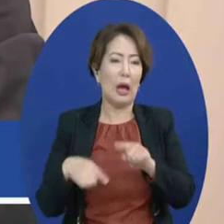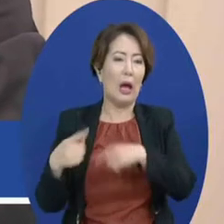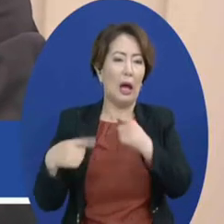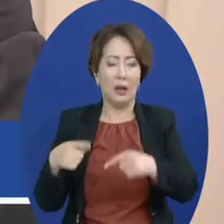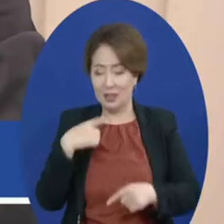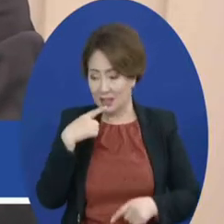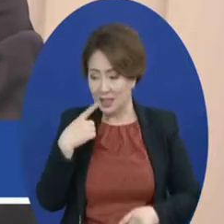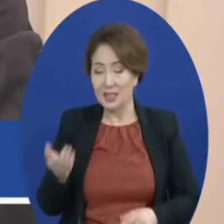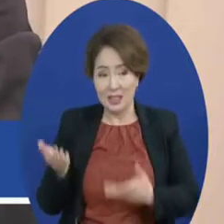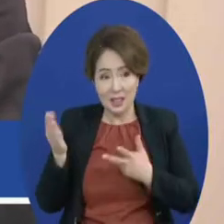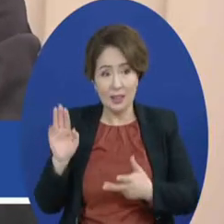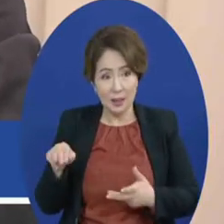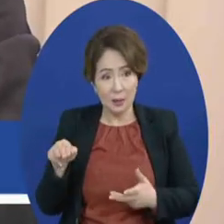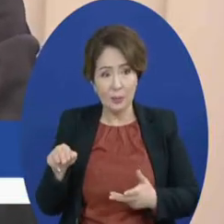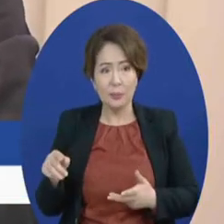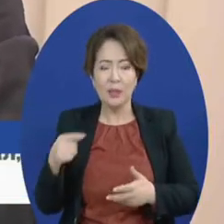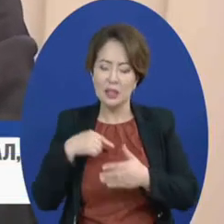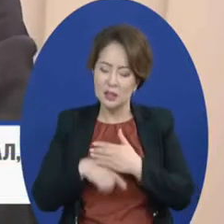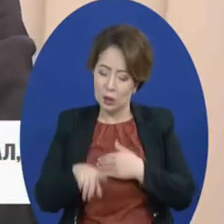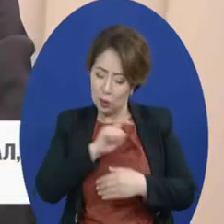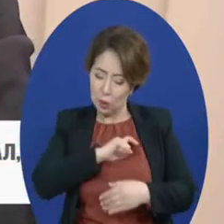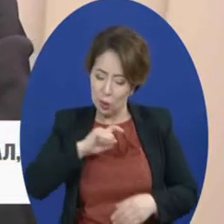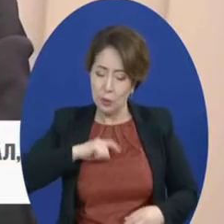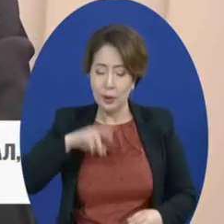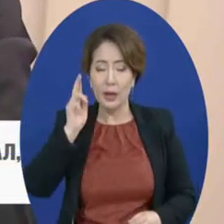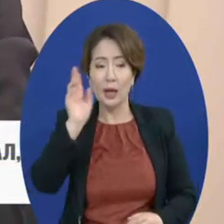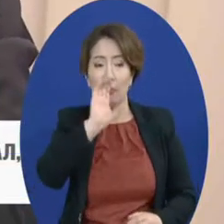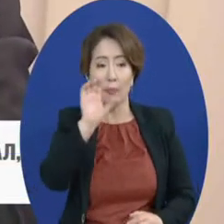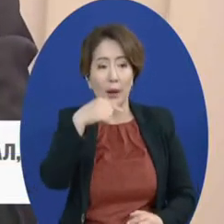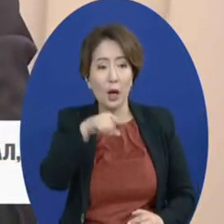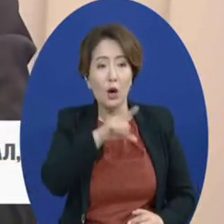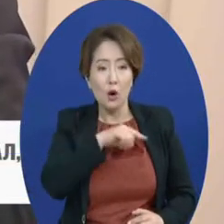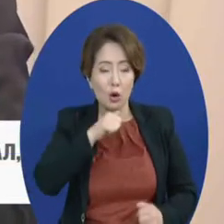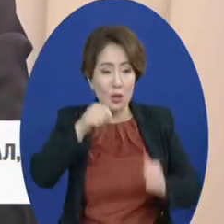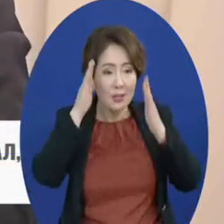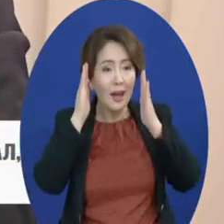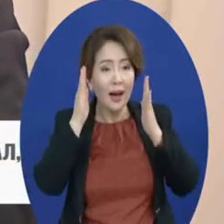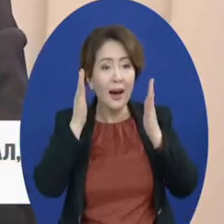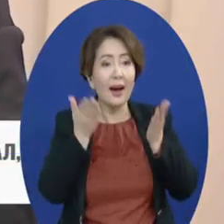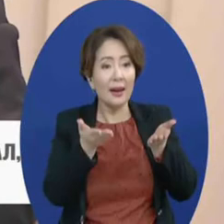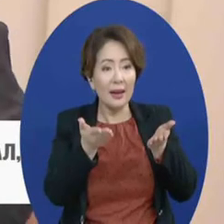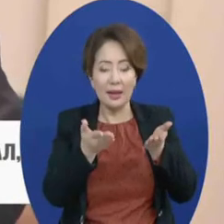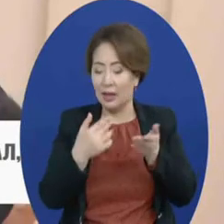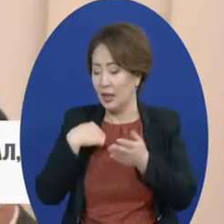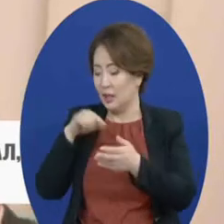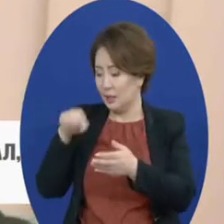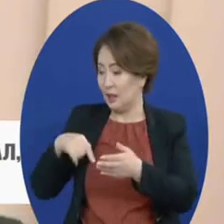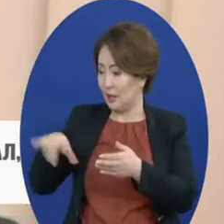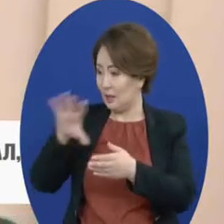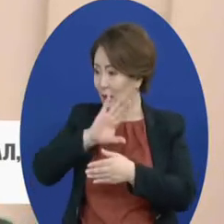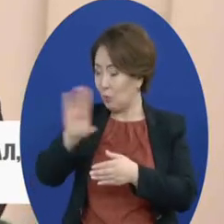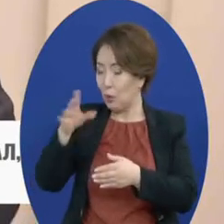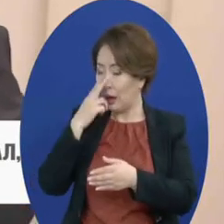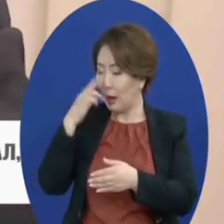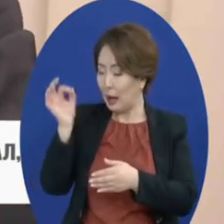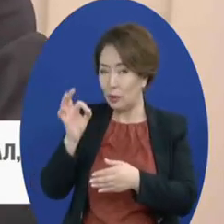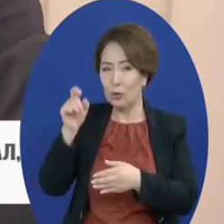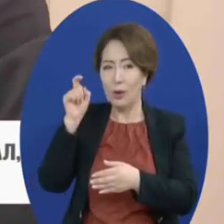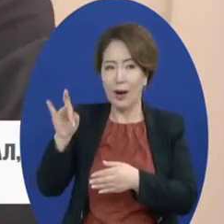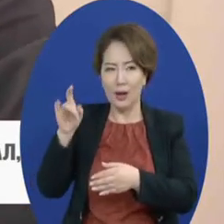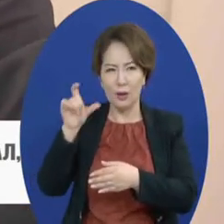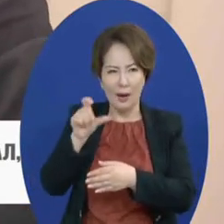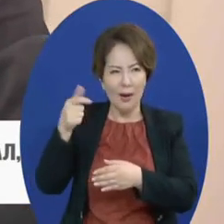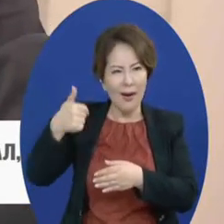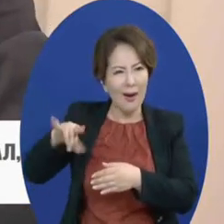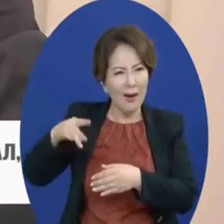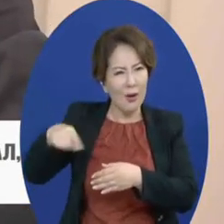байна. Тэгэхээр хувийн хэвшлийн компаниуд энээр бол бас их анхааралтай байх хэрэгтэй. Та бүхэн маань одоо энэ үл үзүүлэгч хар гаруудыг